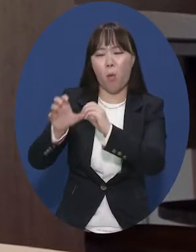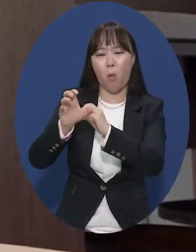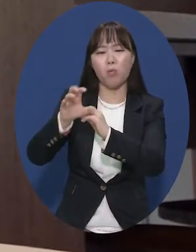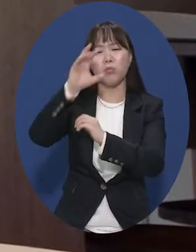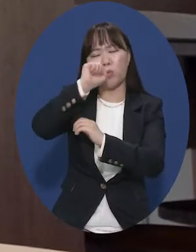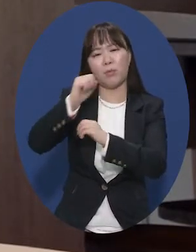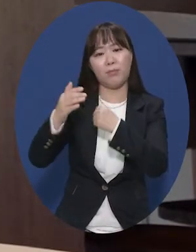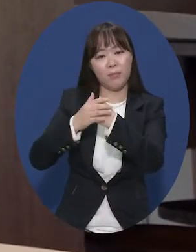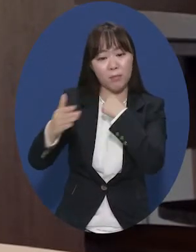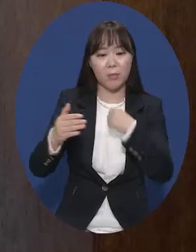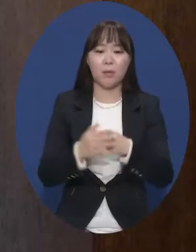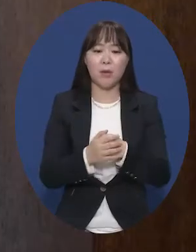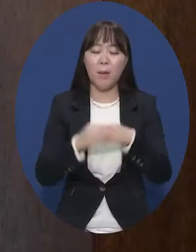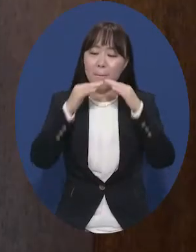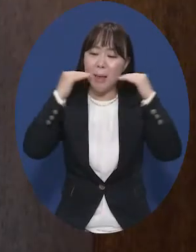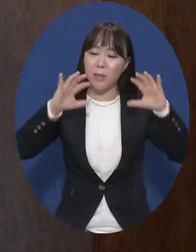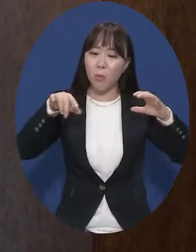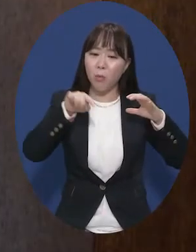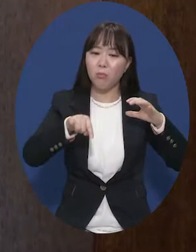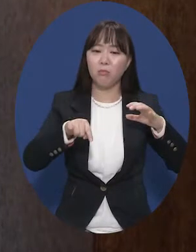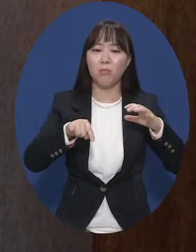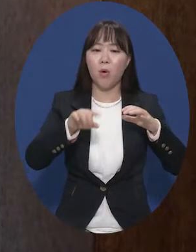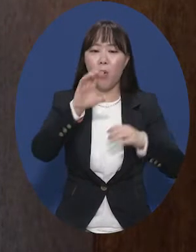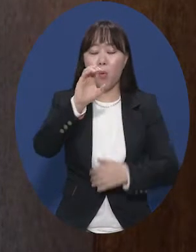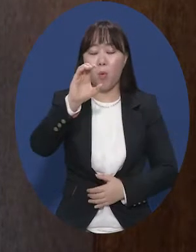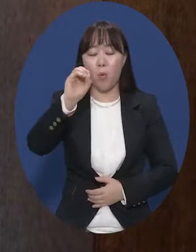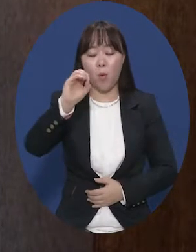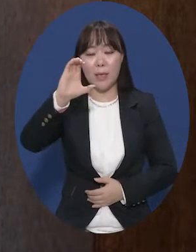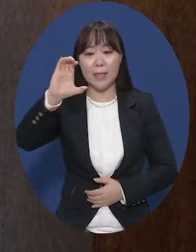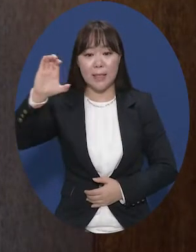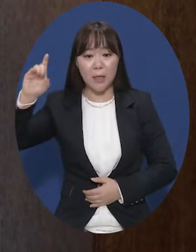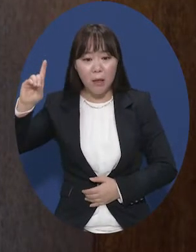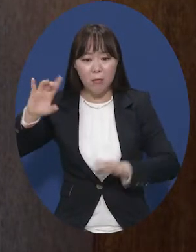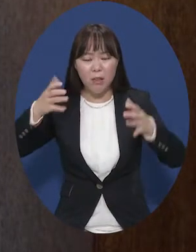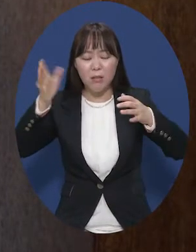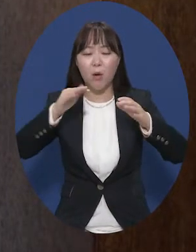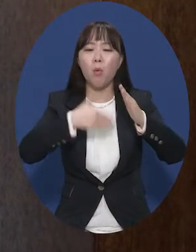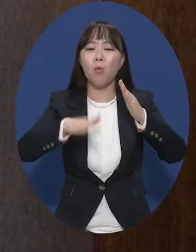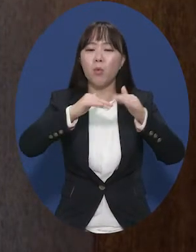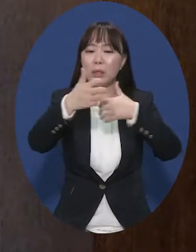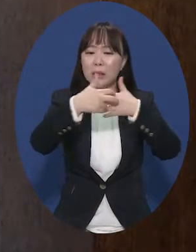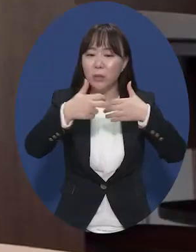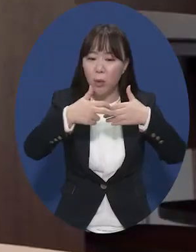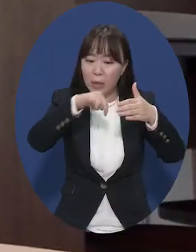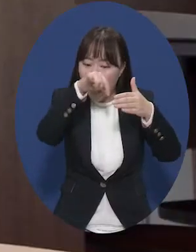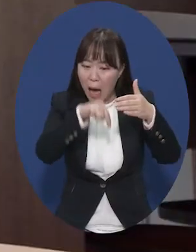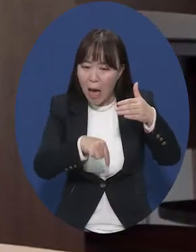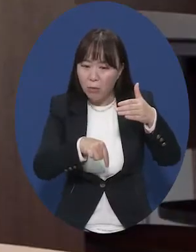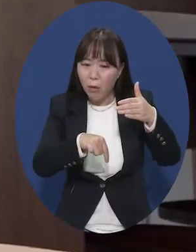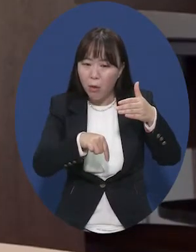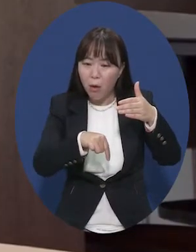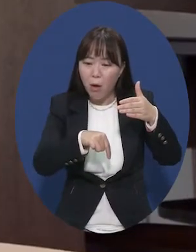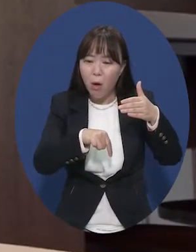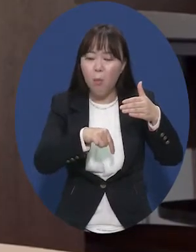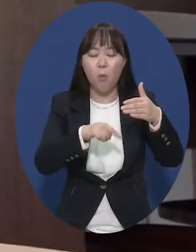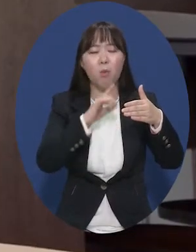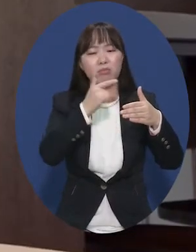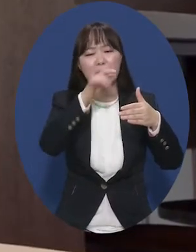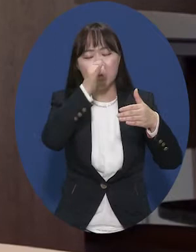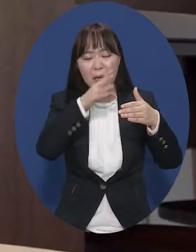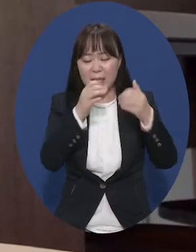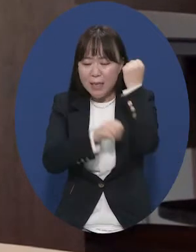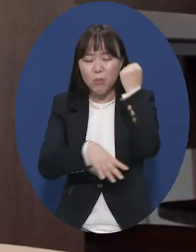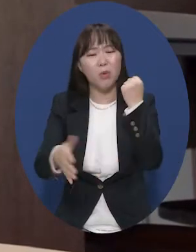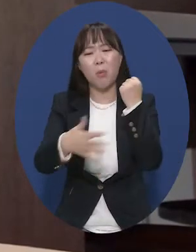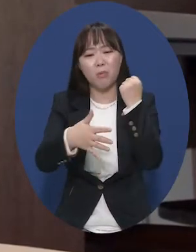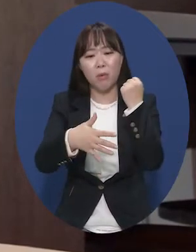수 있기 때문이에요. 멕시코 같은 경우는 OECD 국가임에도 불구하고 공공의료시설들은 그 안에 하드웨어는 있으나